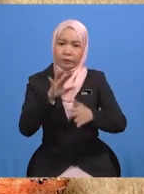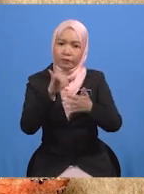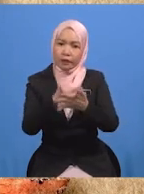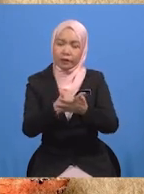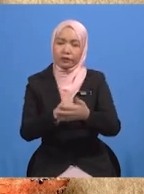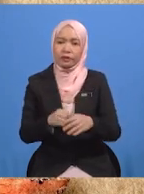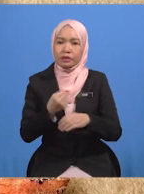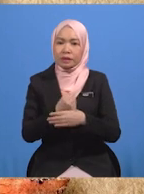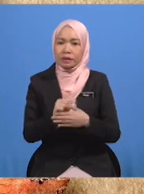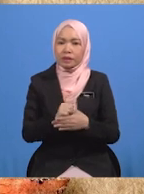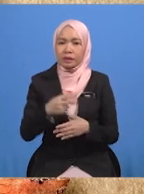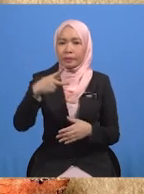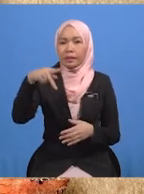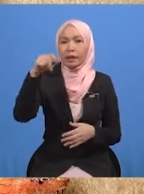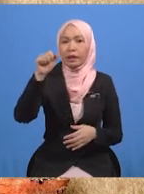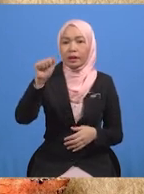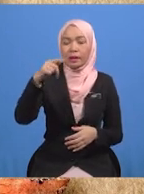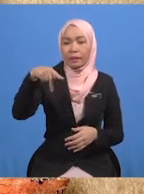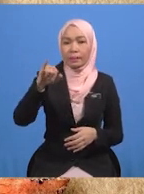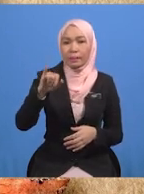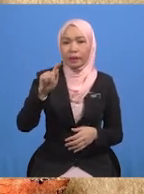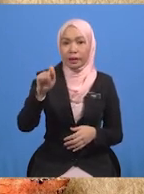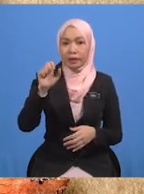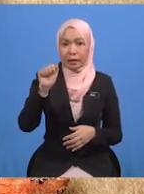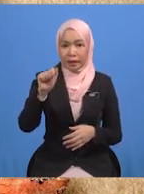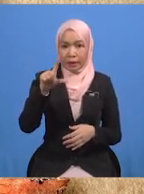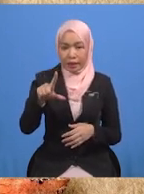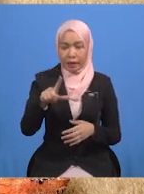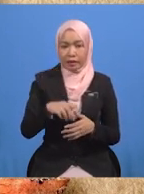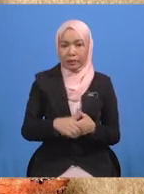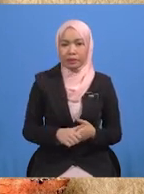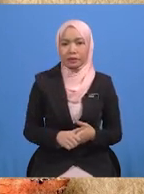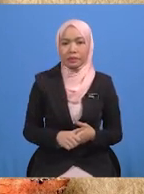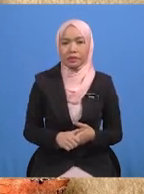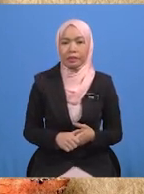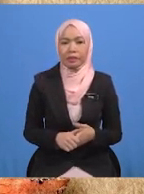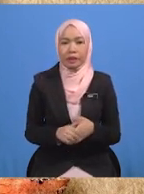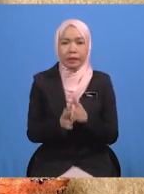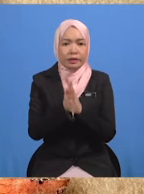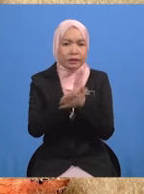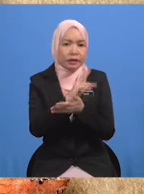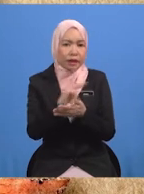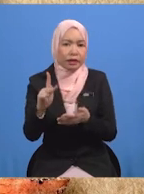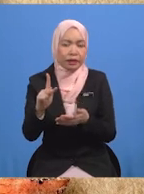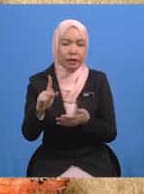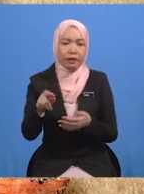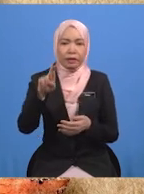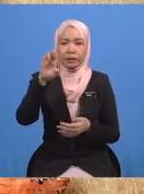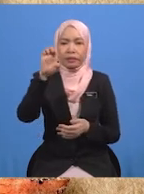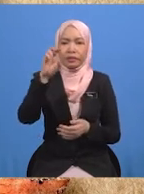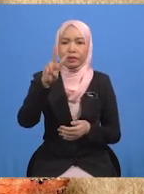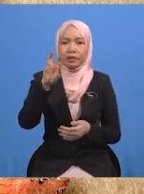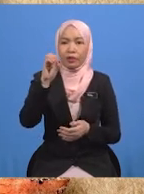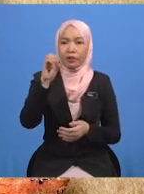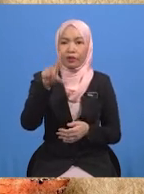Sistem kapitalisme yang diperkenalkan di Eropah menyebabkan revolusi perindustrian